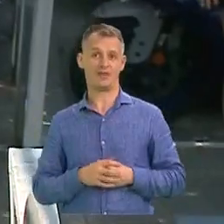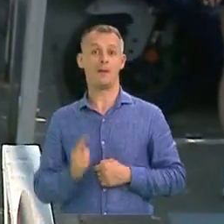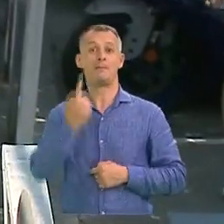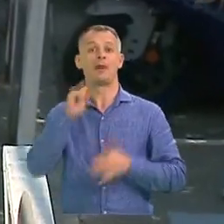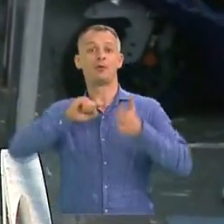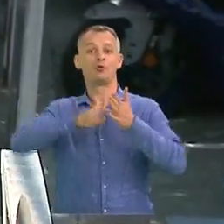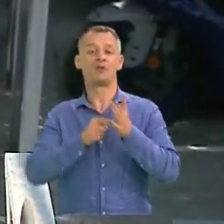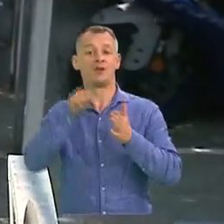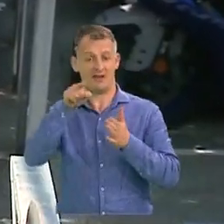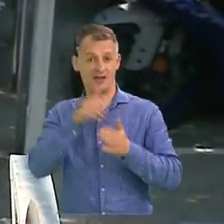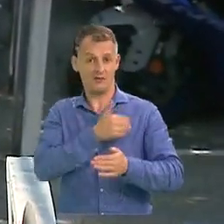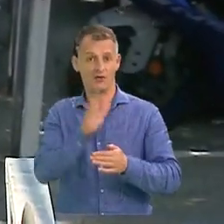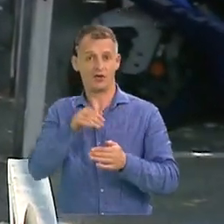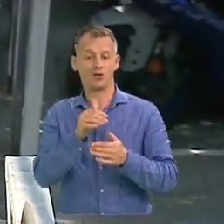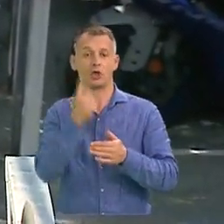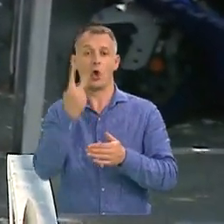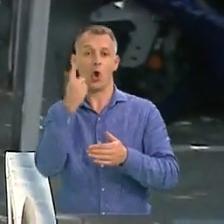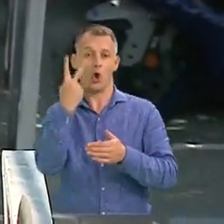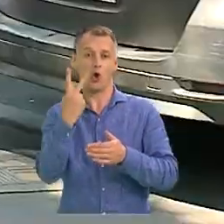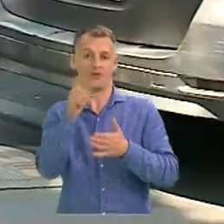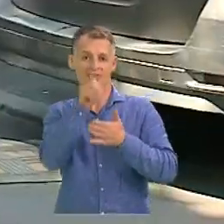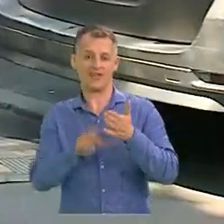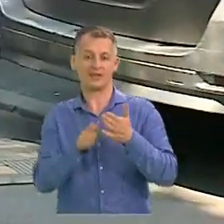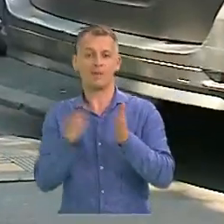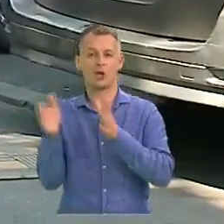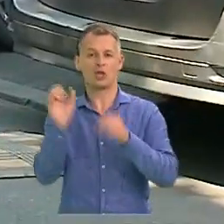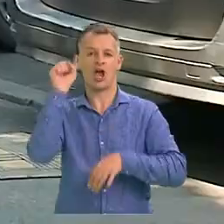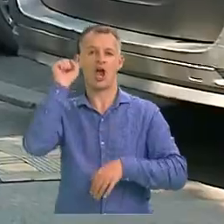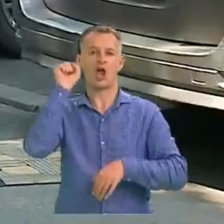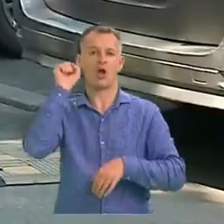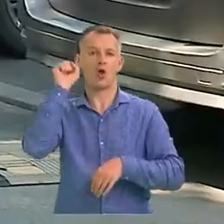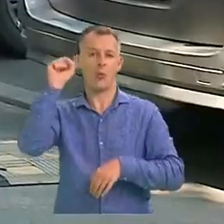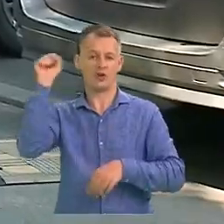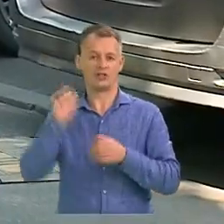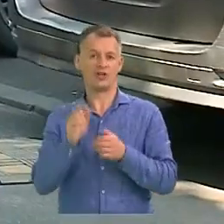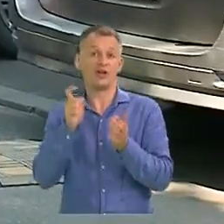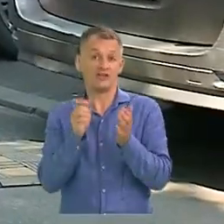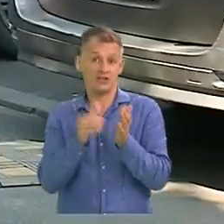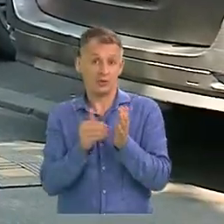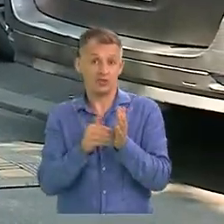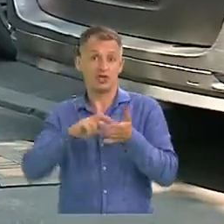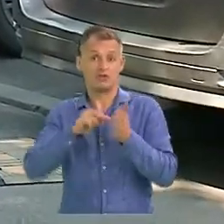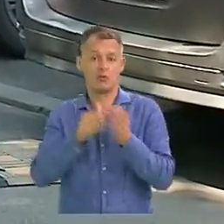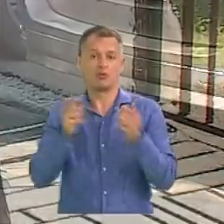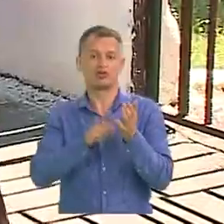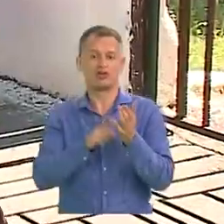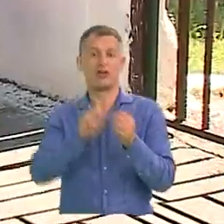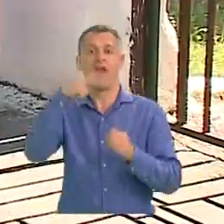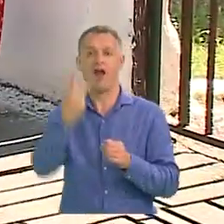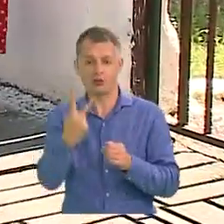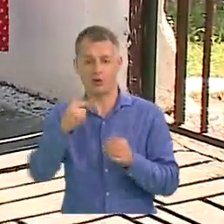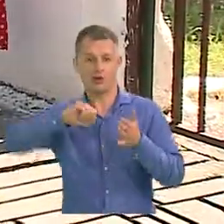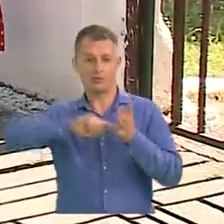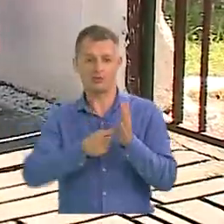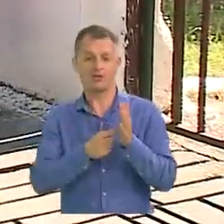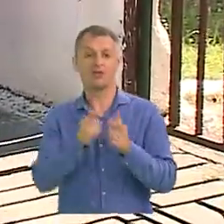elevii au avut două texte ce aveau legătură cu perioada comunistă și pe baza căror au trebuit să rezolve mai multe cerințe. La al doilea subiect, aceștia au avut descris despre două